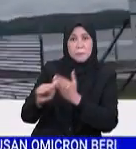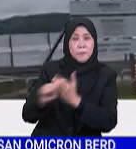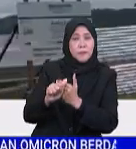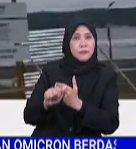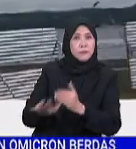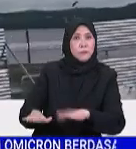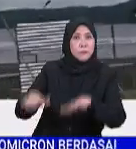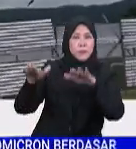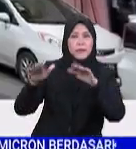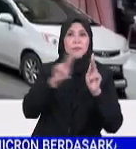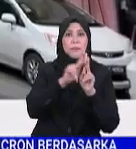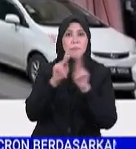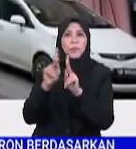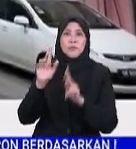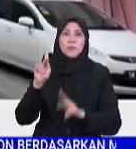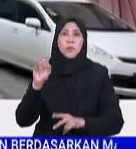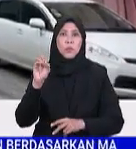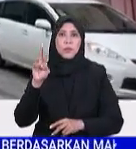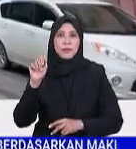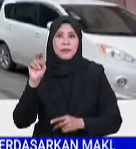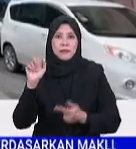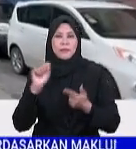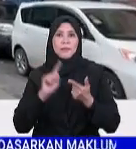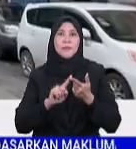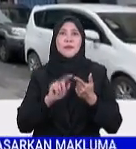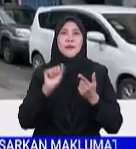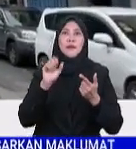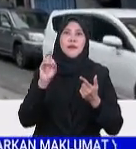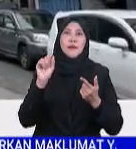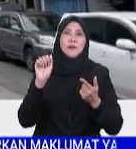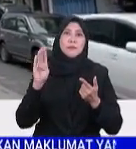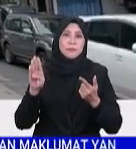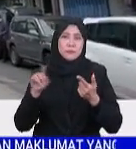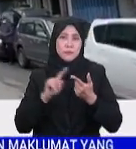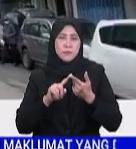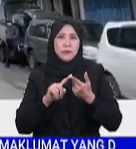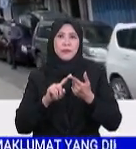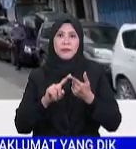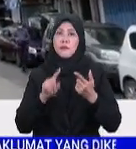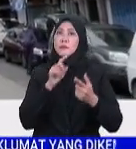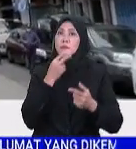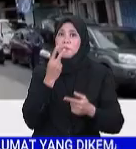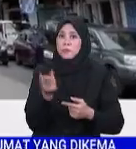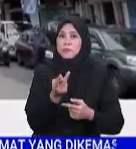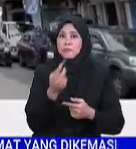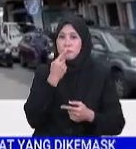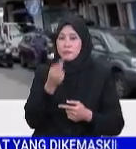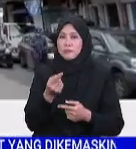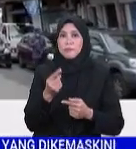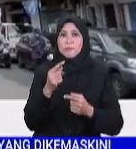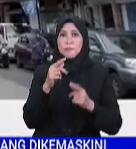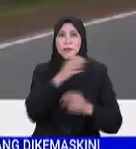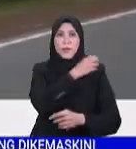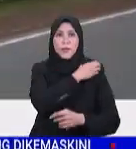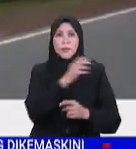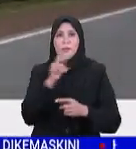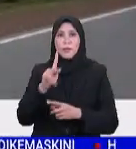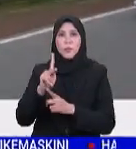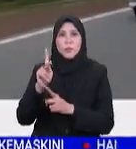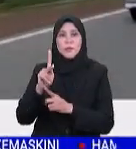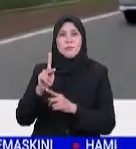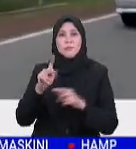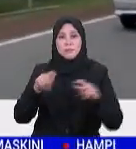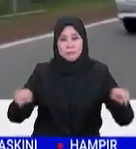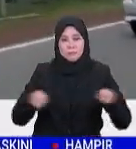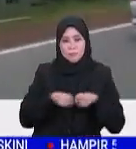antaranya Kampung Corina dan anda bjawa sikwate Bakrie yang juga pegawai daerah kudat memberitahu pusat penempatan